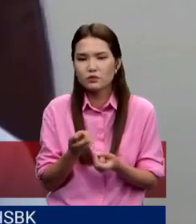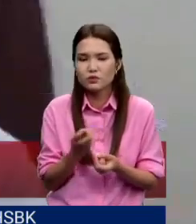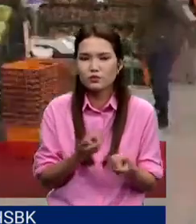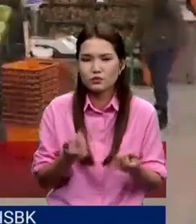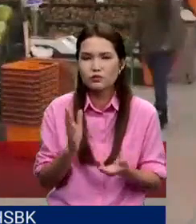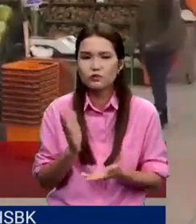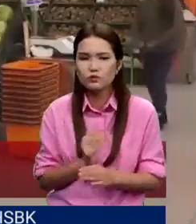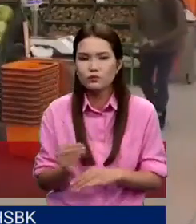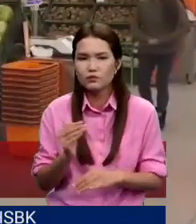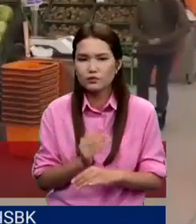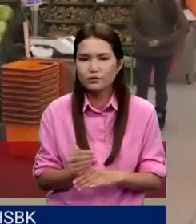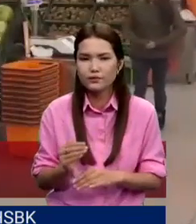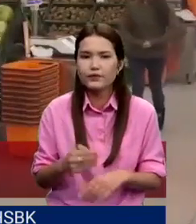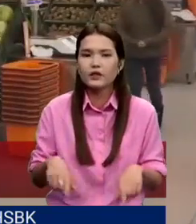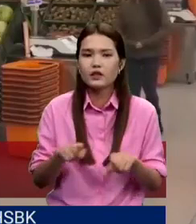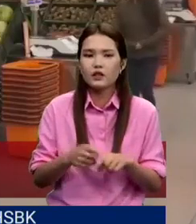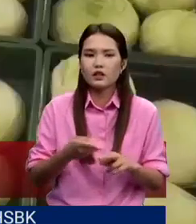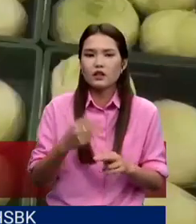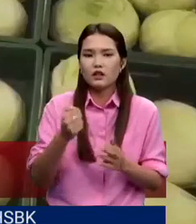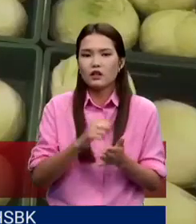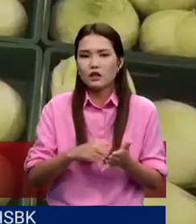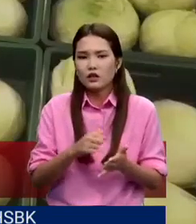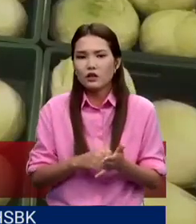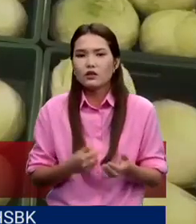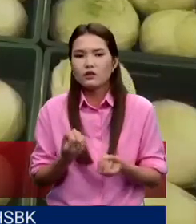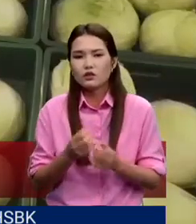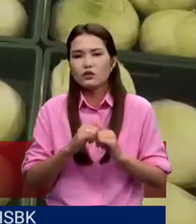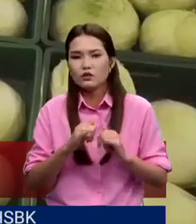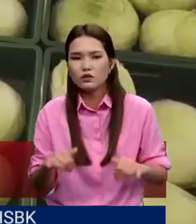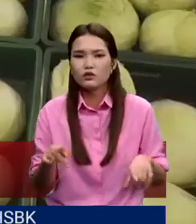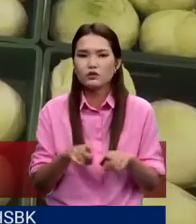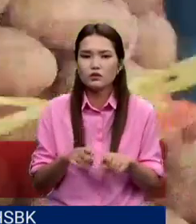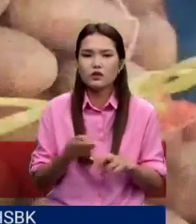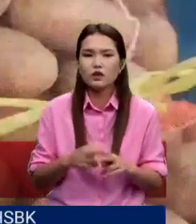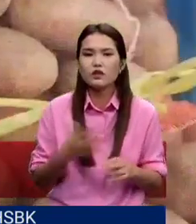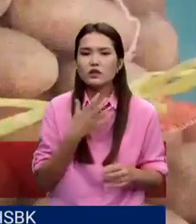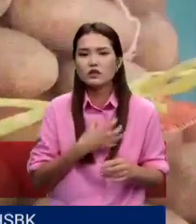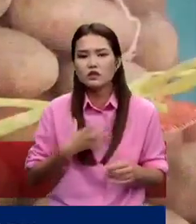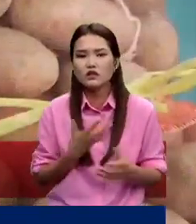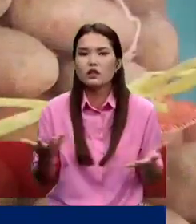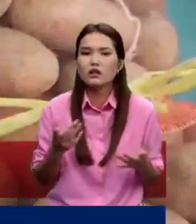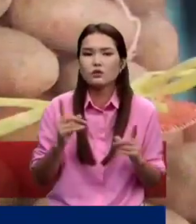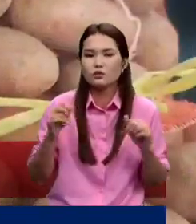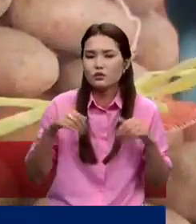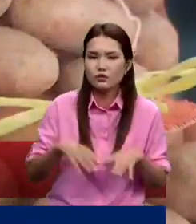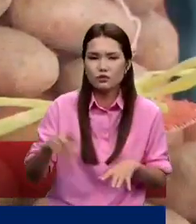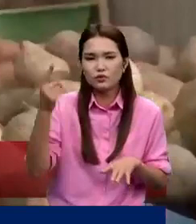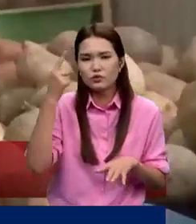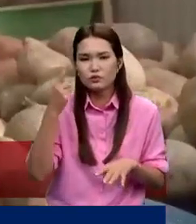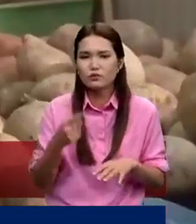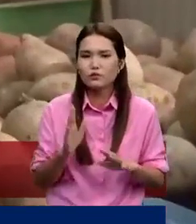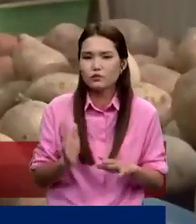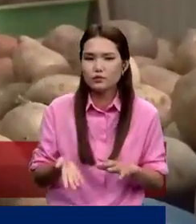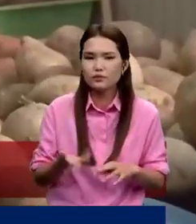деп ойлаймын. Көлеңкелі экономиканың 40%-ы саудаға тиесілі. Бағаның негізі шарықтап, тауардың таусылуы осының